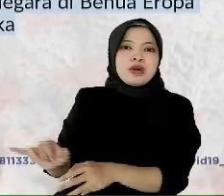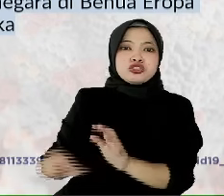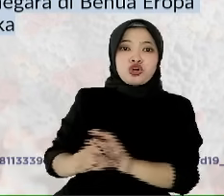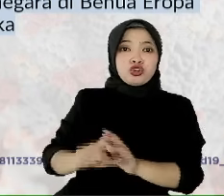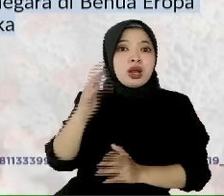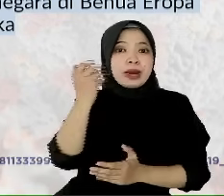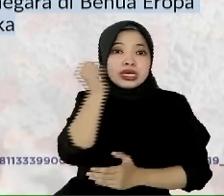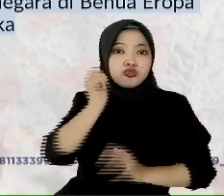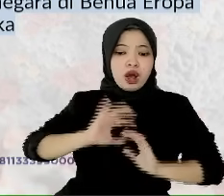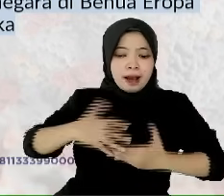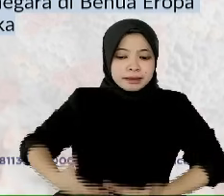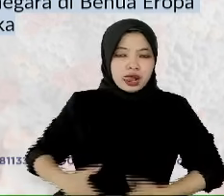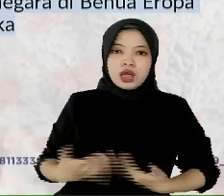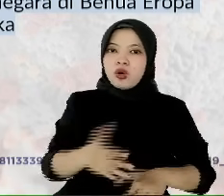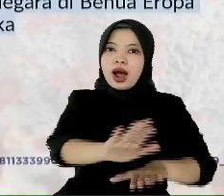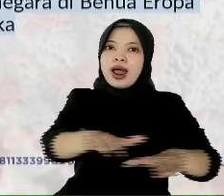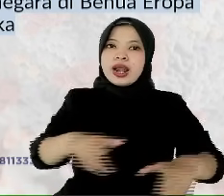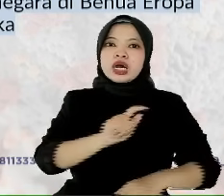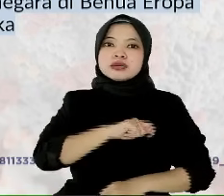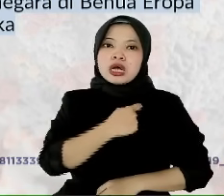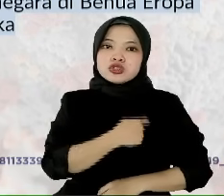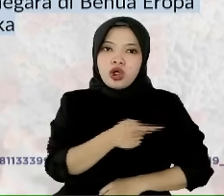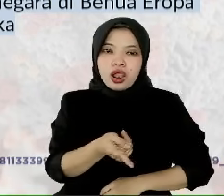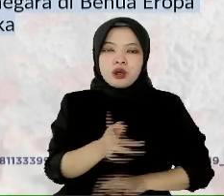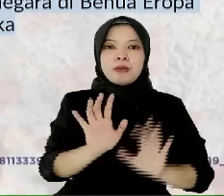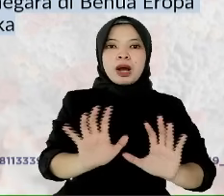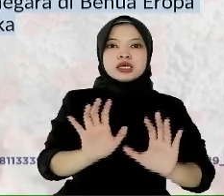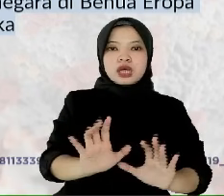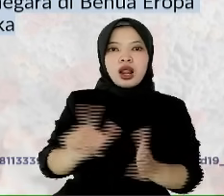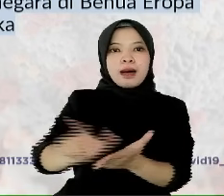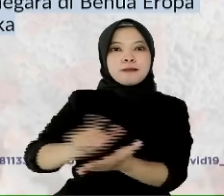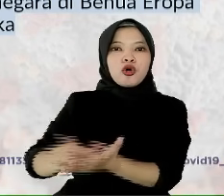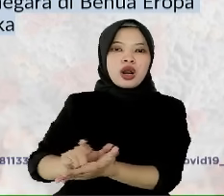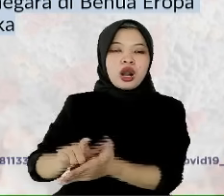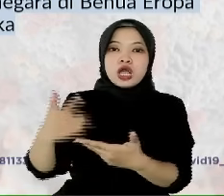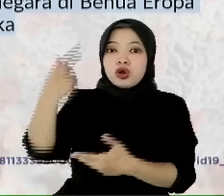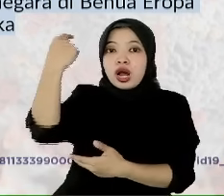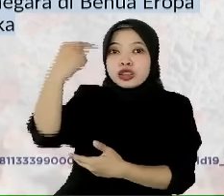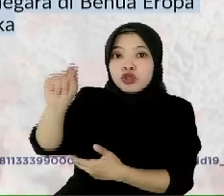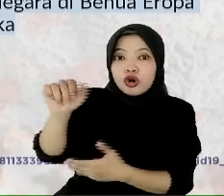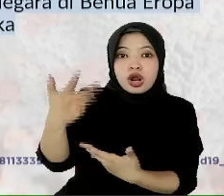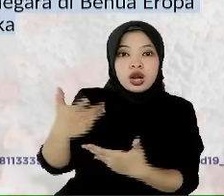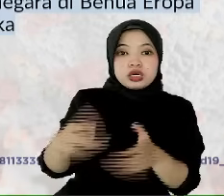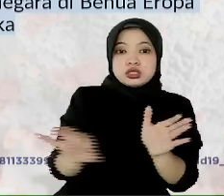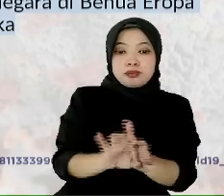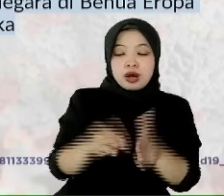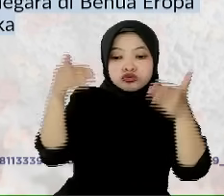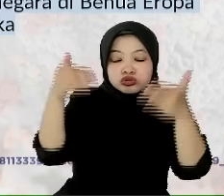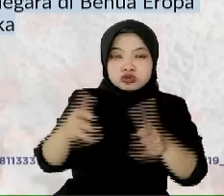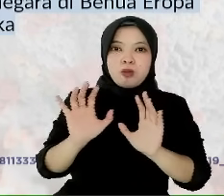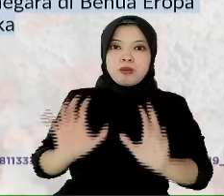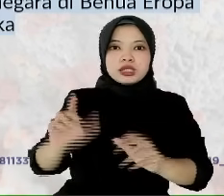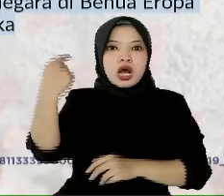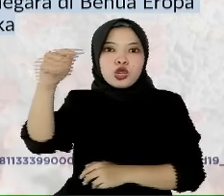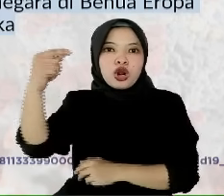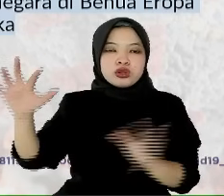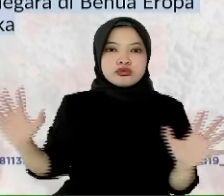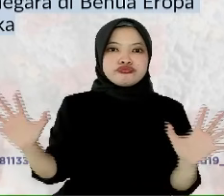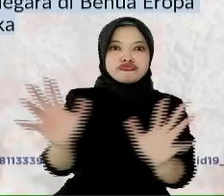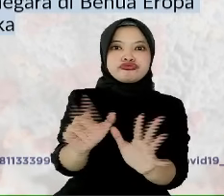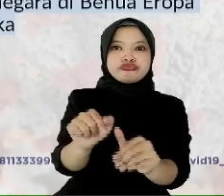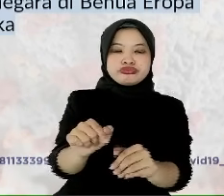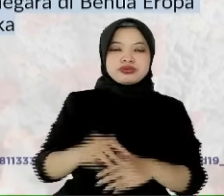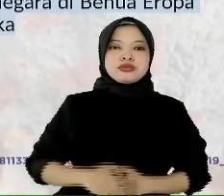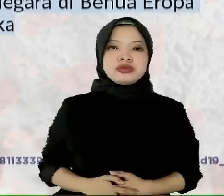ibu hamil dan anak-anak untuk di Spanyol, dan kasus di perkantoran untuk di Jepang. Selanjutnya,